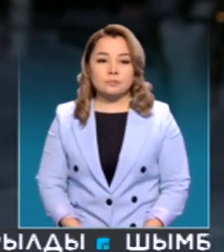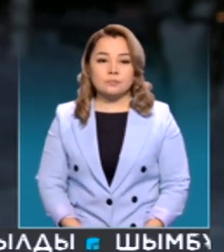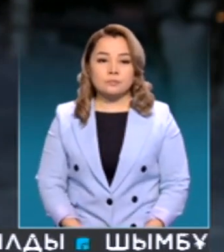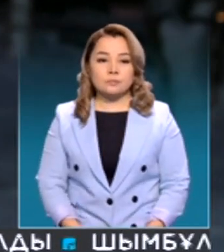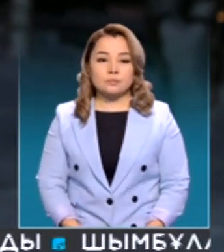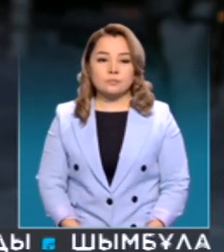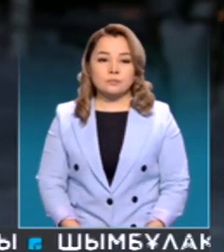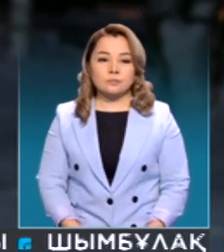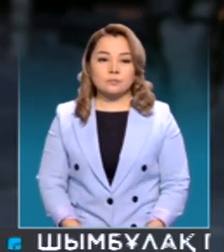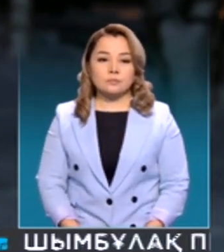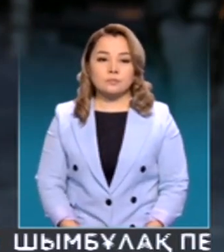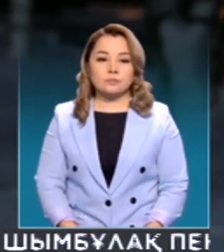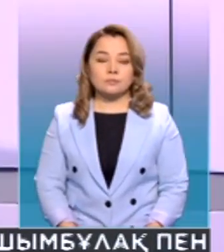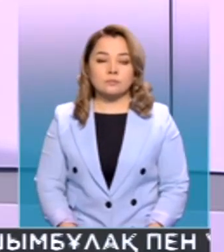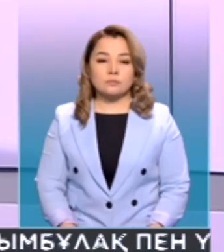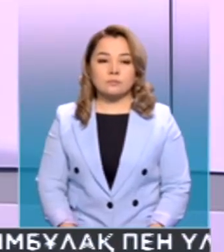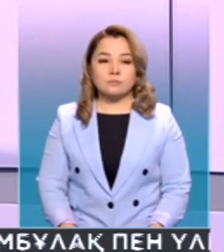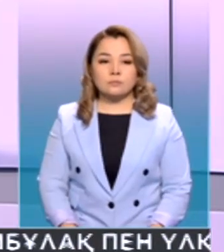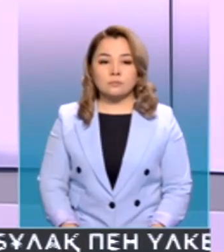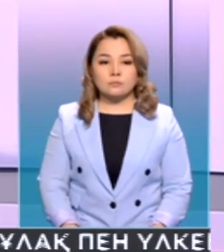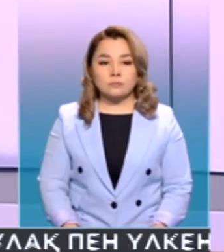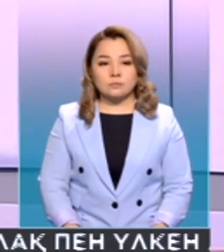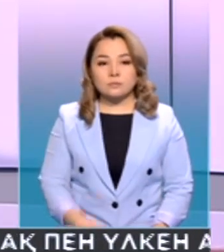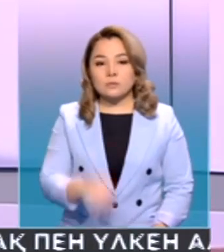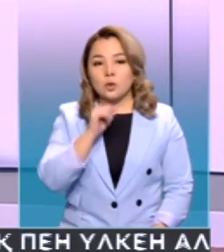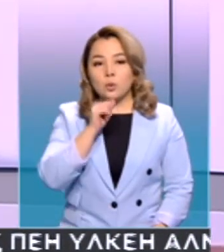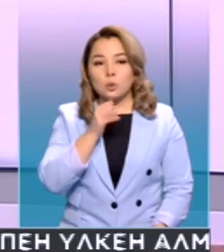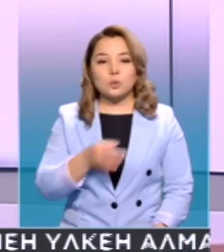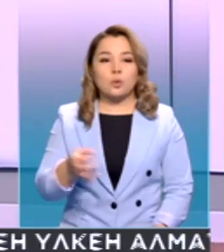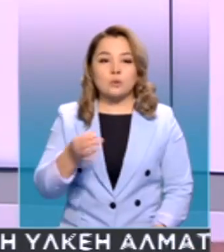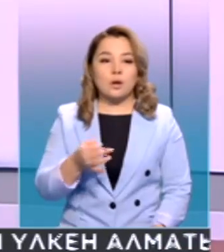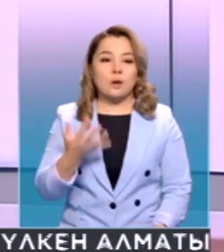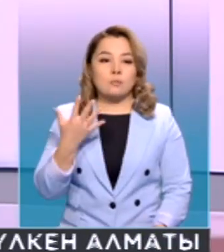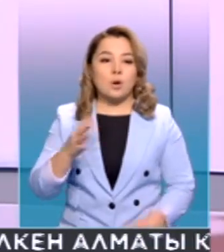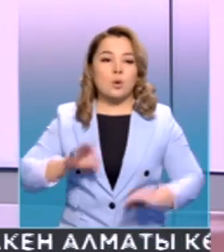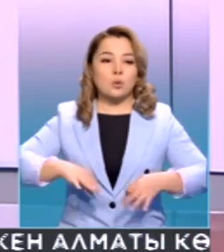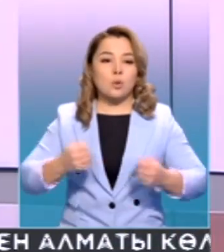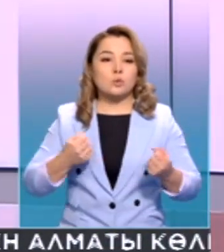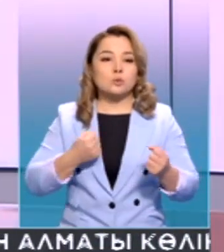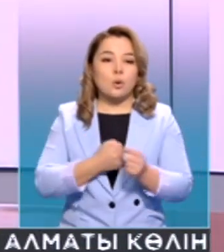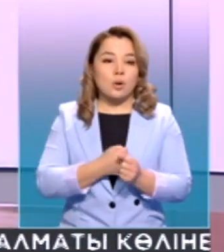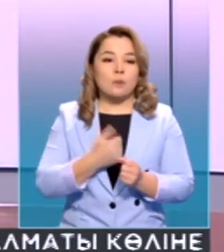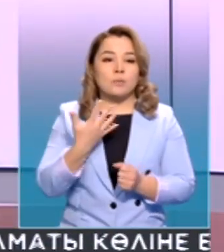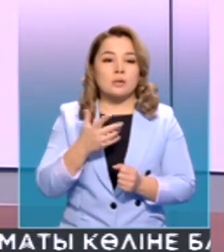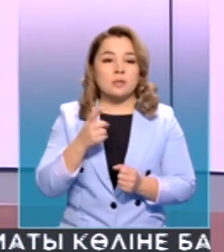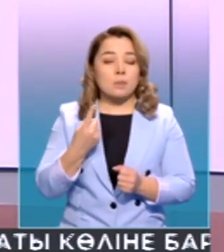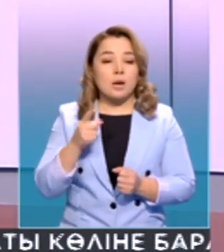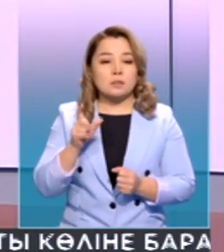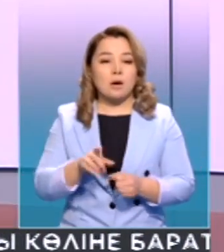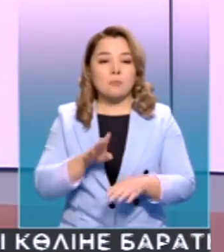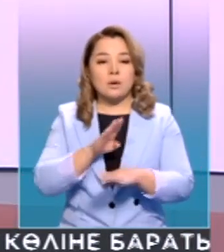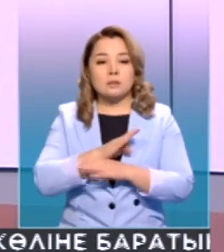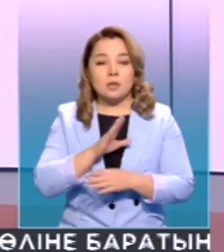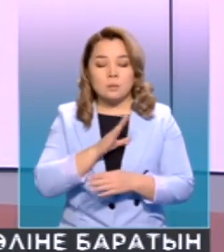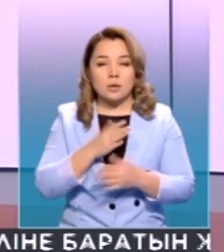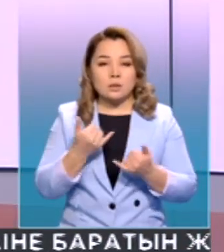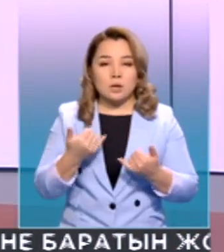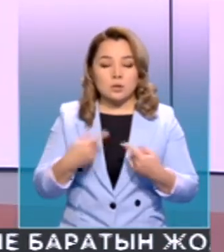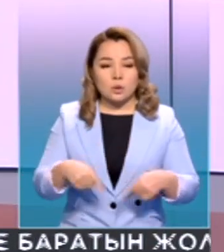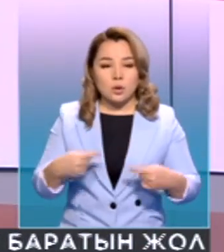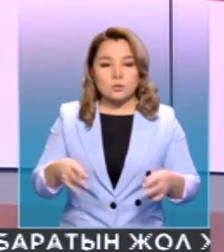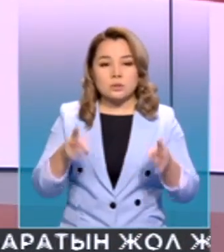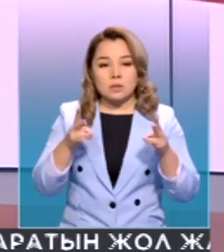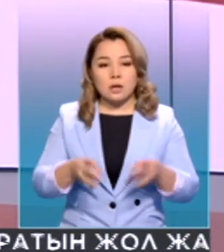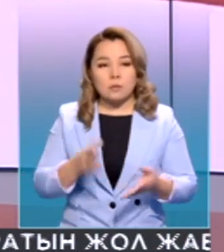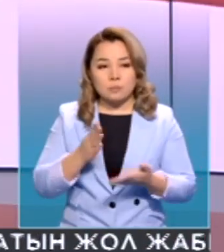Казахстан улуттук телеарнасы. Ал Костанай облысында 5 көлік соқтығысы бір адам қайтыс болды. 9 жолаушы түрлі деңгейде жарақат